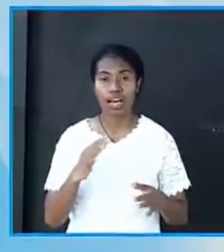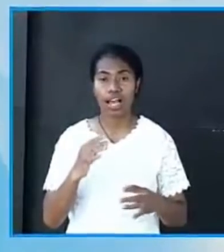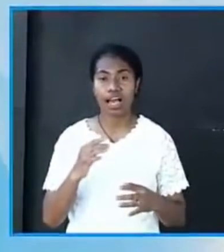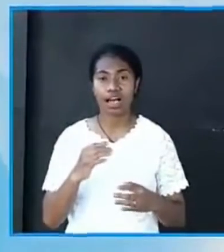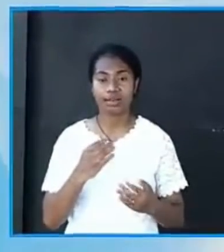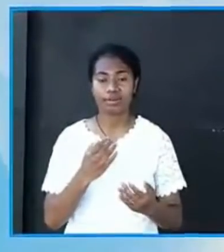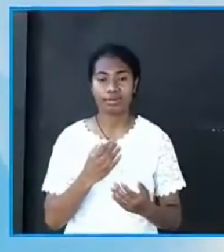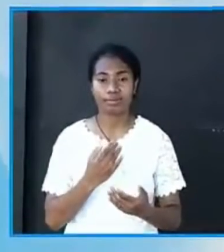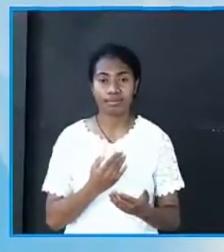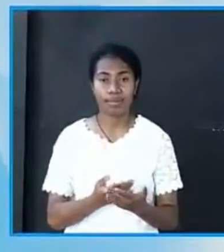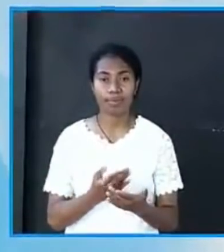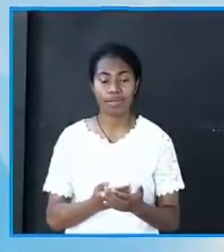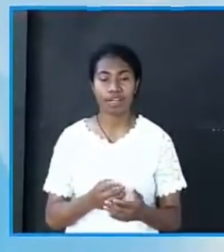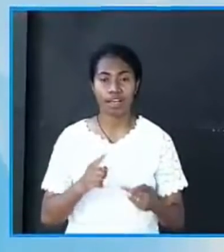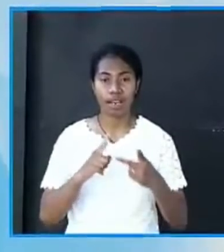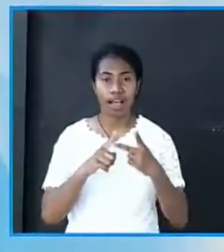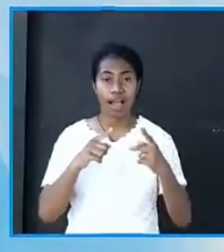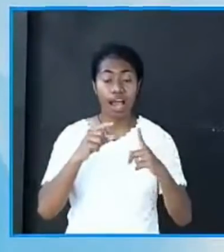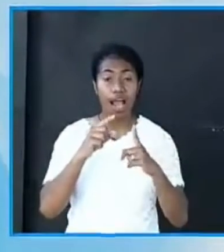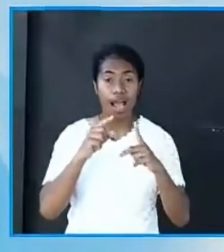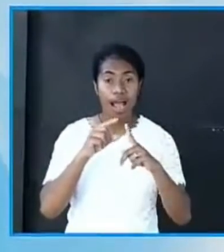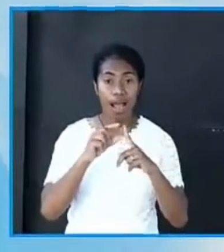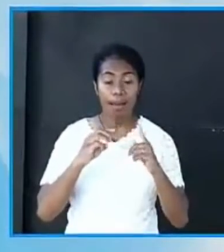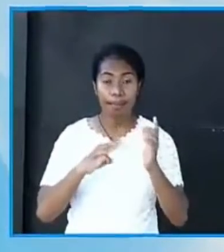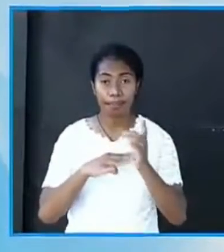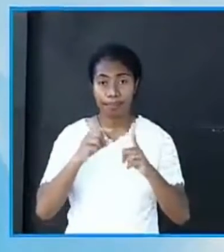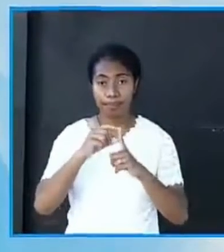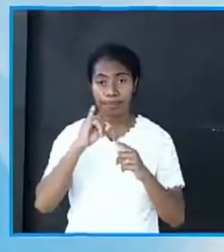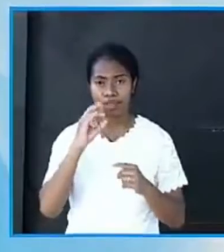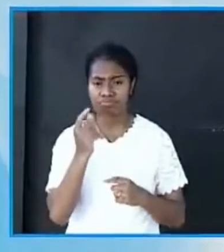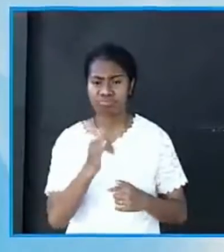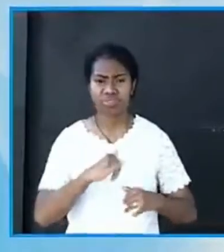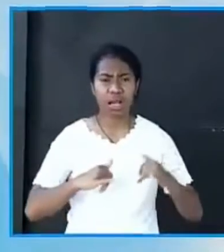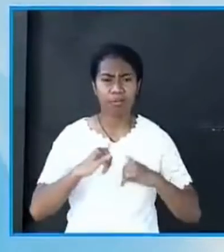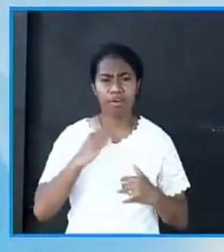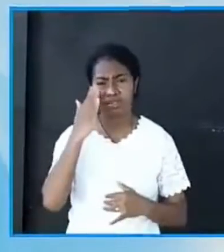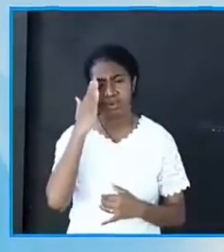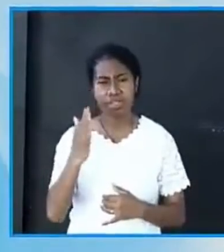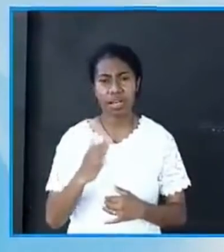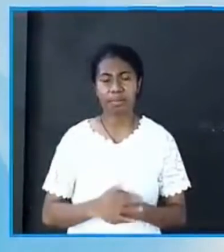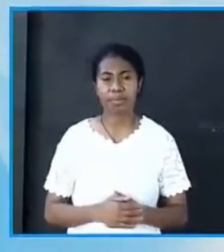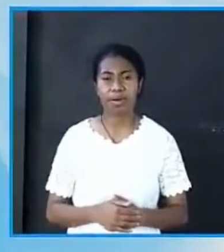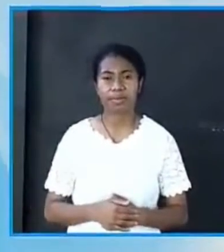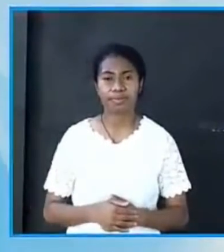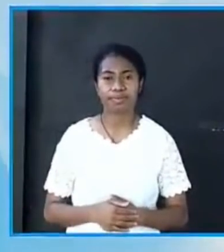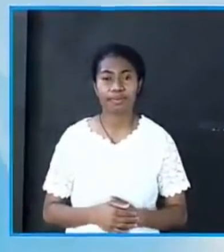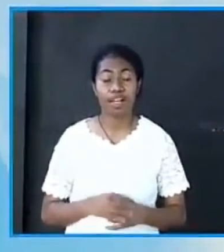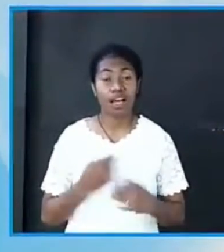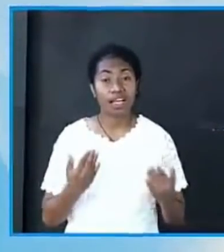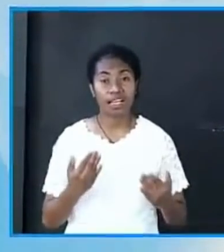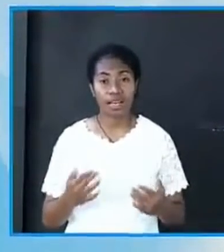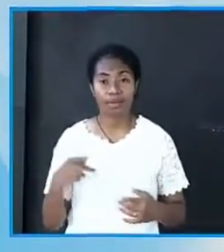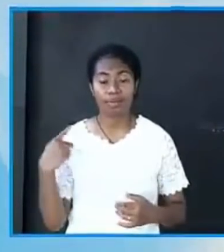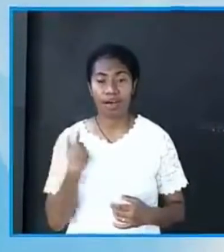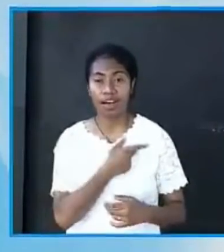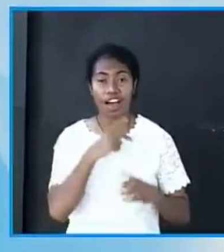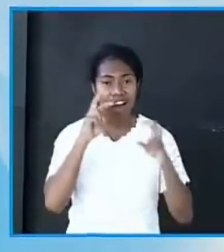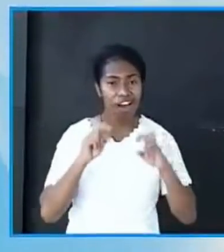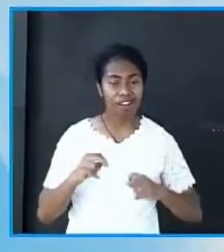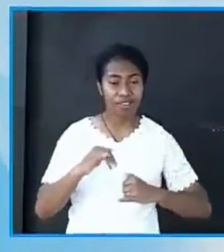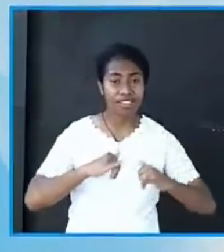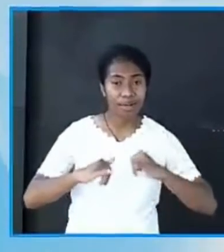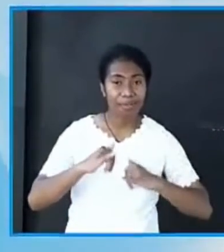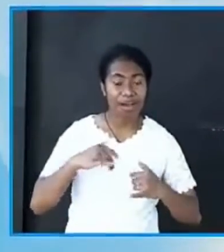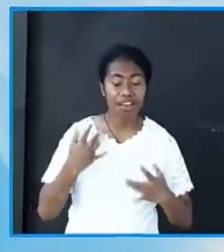membuatnya hampir sama seperti alat hampir sama seperti alam Kenapa hampir sama karena